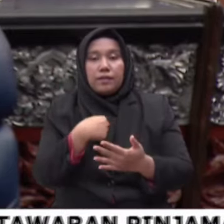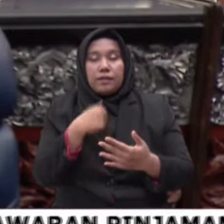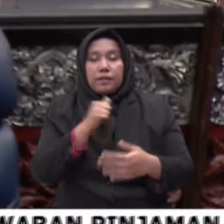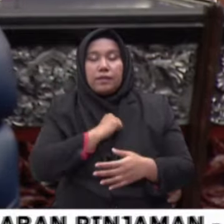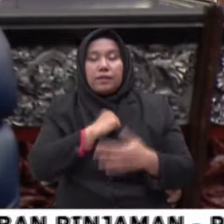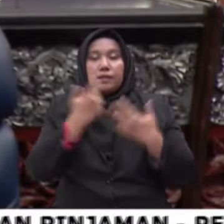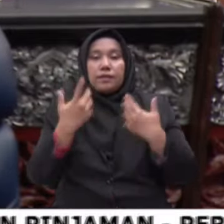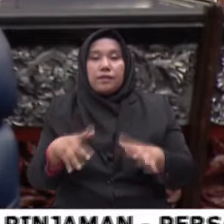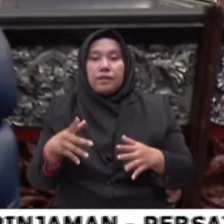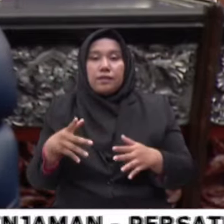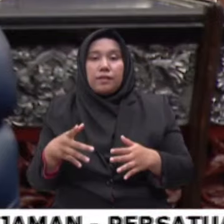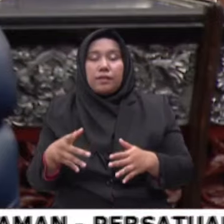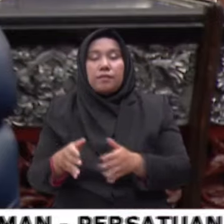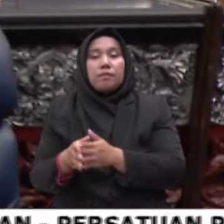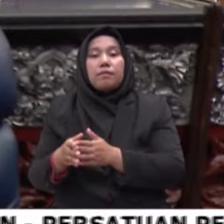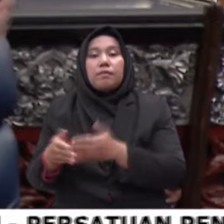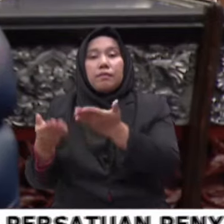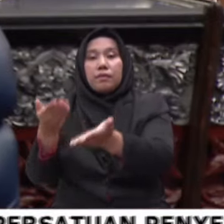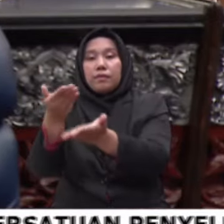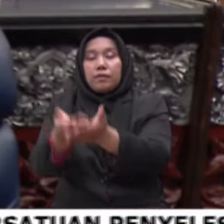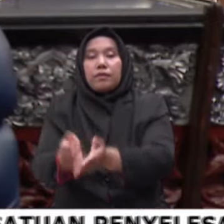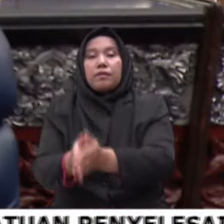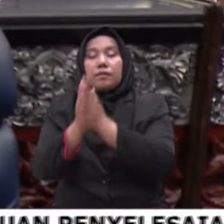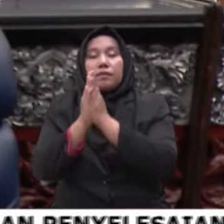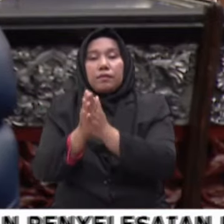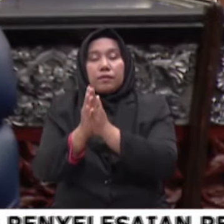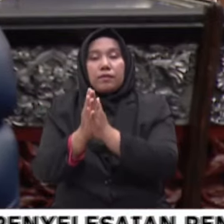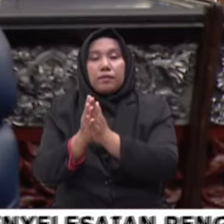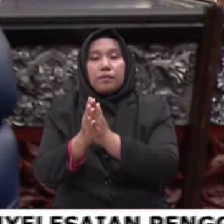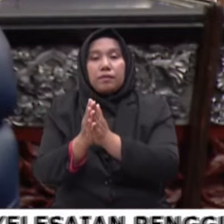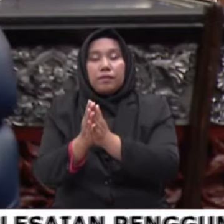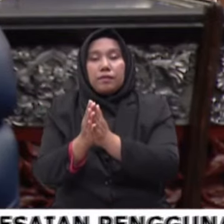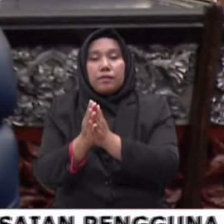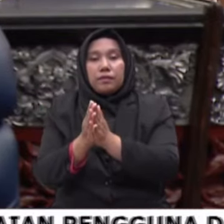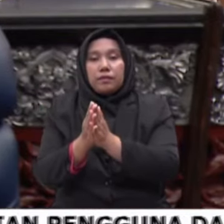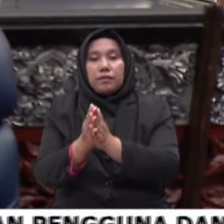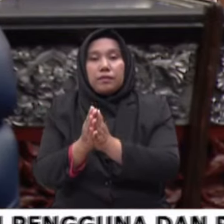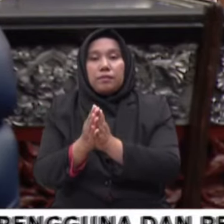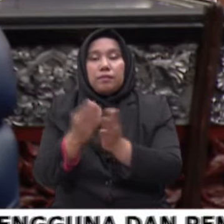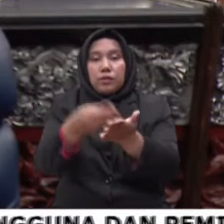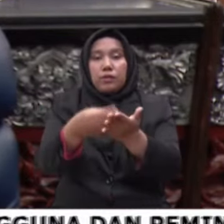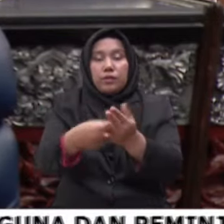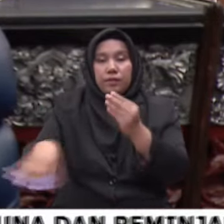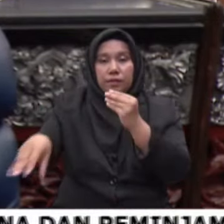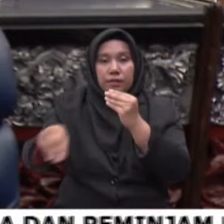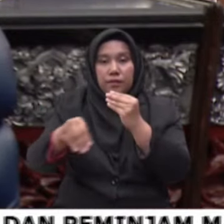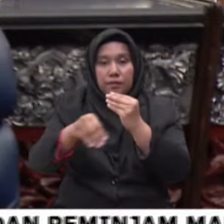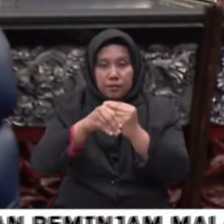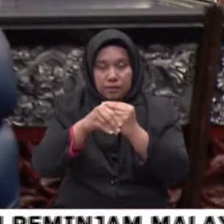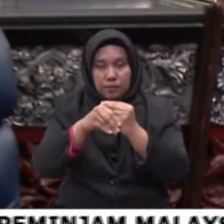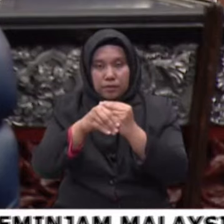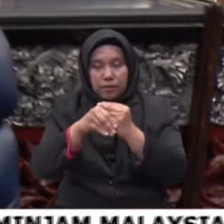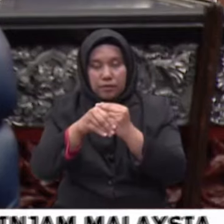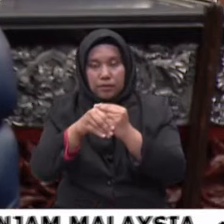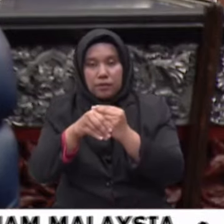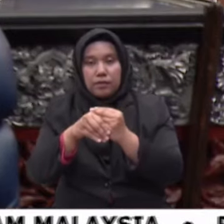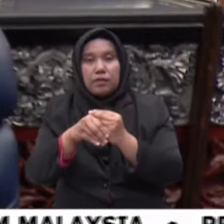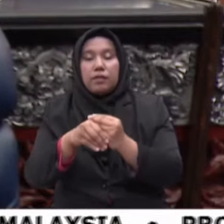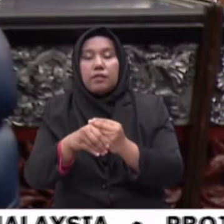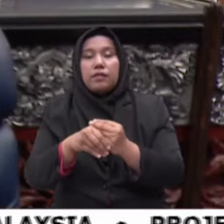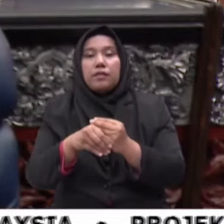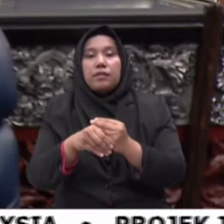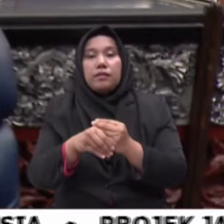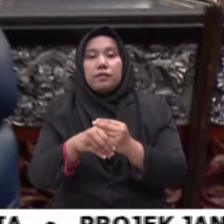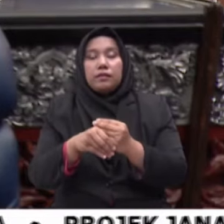mengemukakan permohonan peruntukan tambahan kepada Yang Amat Berhormat Perdana Menteri selaku Menteri Kewangan untuk